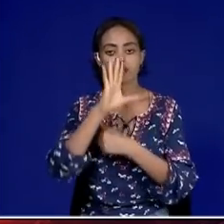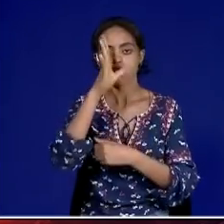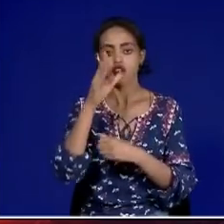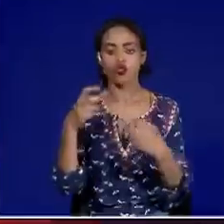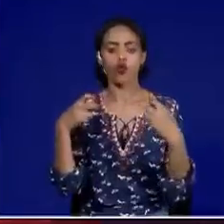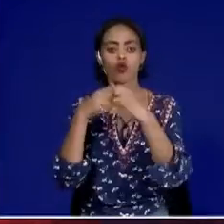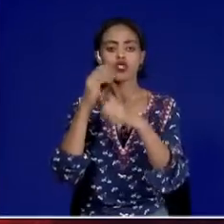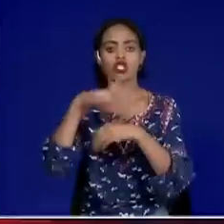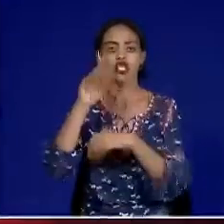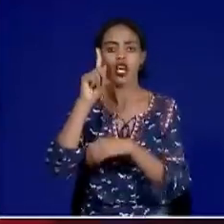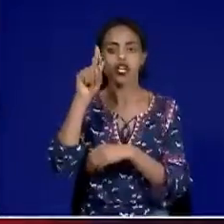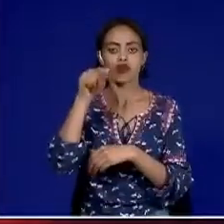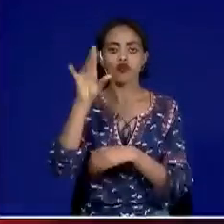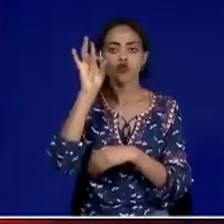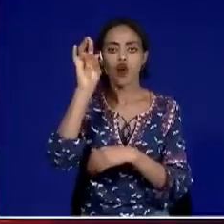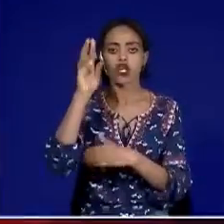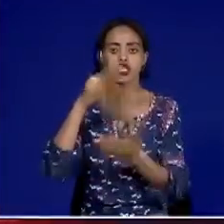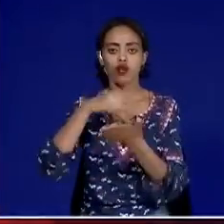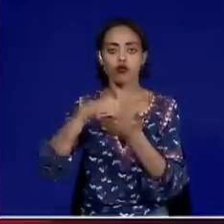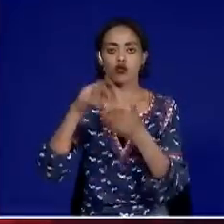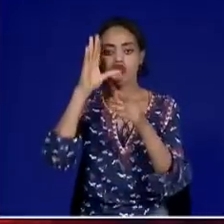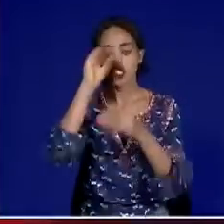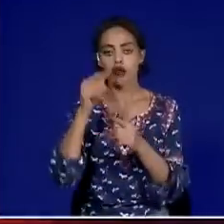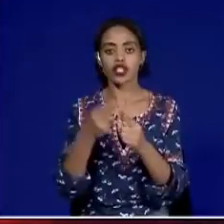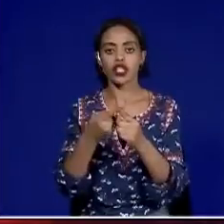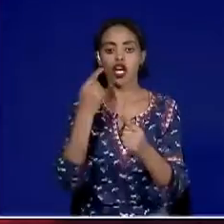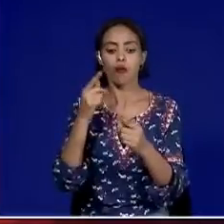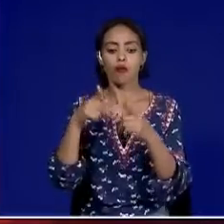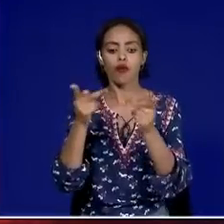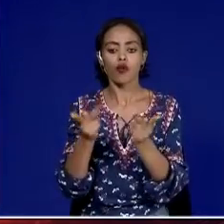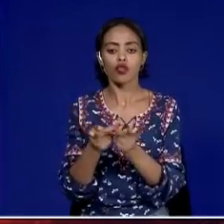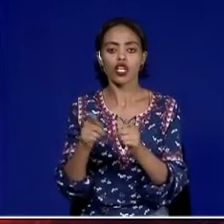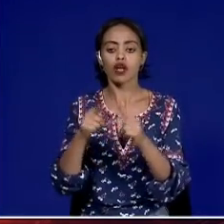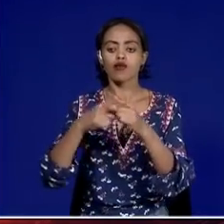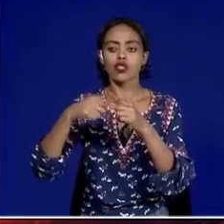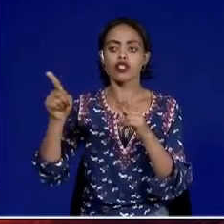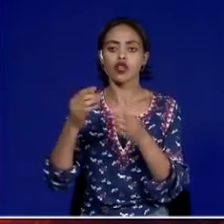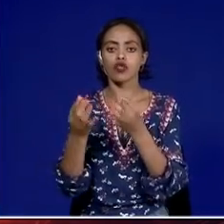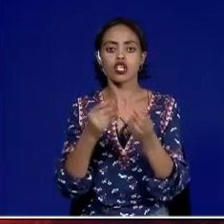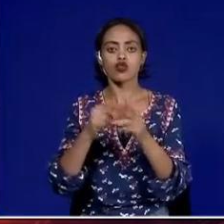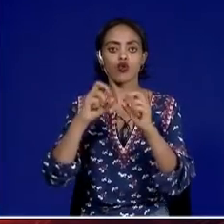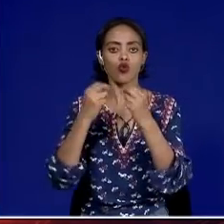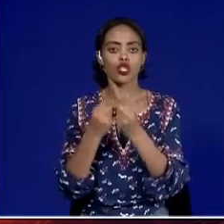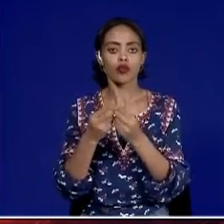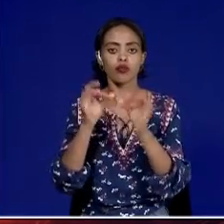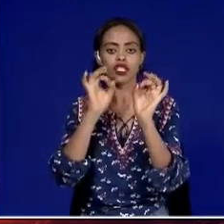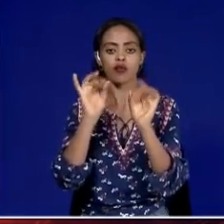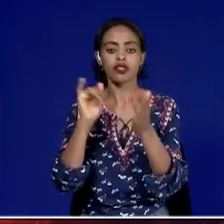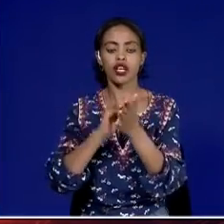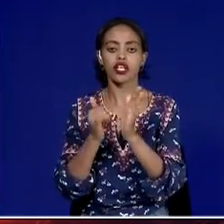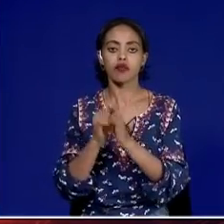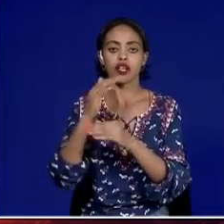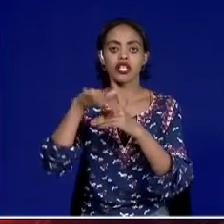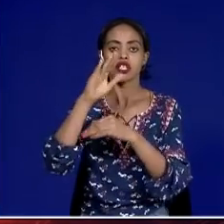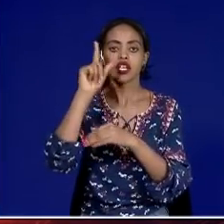ጎንፂ ልዕሊ 1.7 ሚልዮን ሰባት ካብ መረበቶም ከም ዝተመዛበሉ ዝገለፀ ትውድብ ዕስለንበጣ ድማ ንልዕሊ